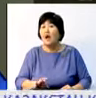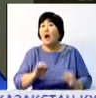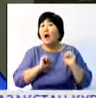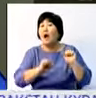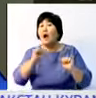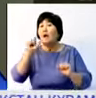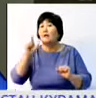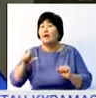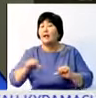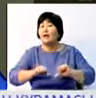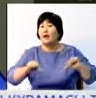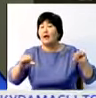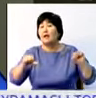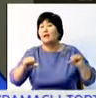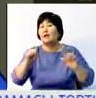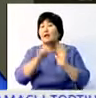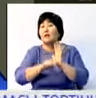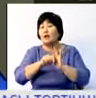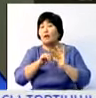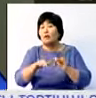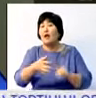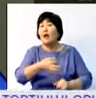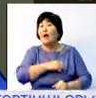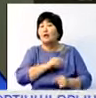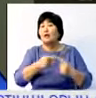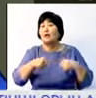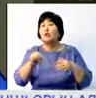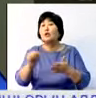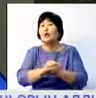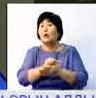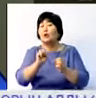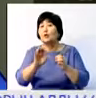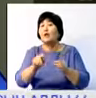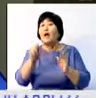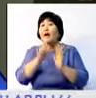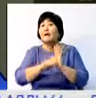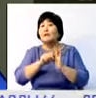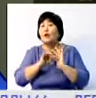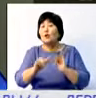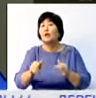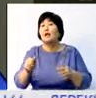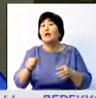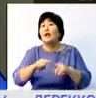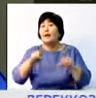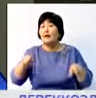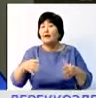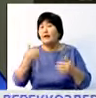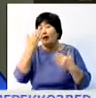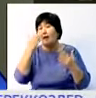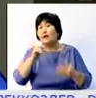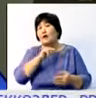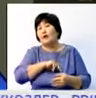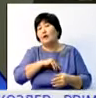Адвокаттар алқасына барып тағылымдама өткеннен кейін әділет органдарына құжат тапсырып, аттестациядан өтіп, лицензия алып, халыққа құқықтық